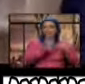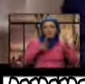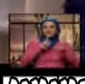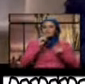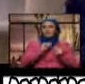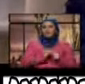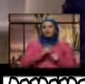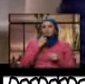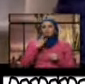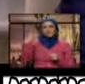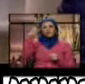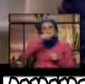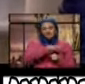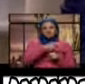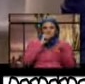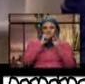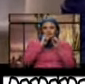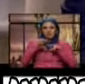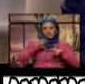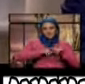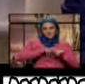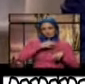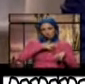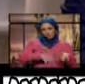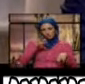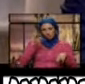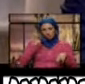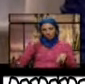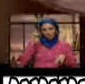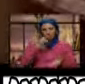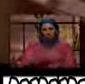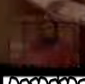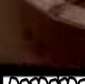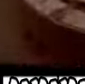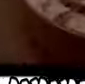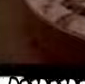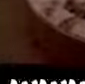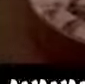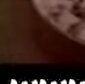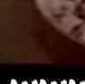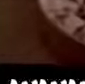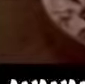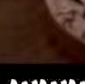نطلع فاصل ونرجع نواصل حوارنا الجميل مع عالمنا الكبير الدكتور عمر عبد الكافي.